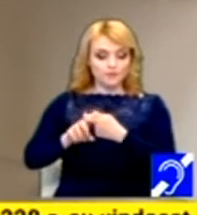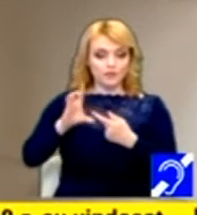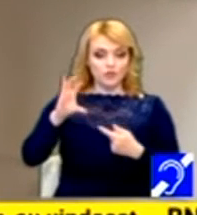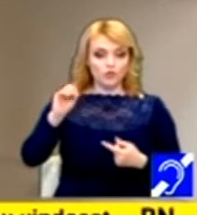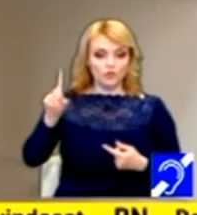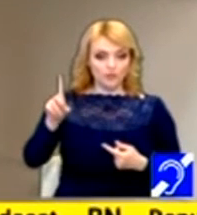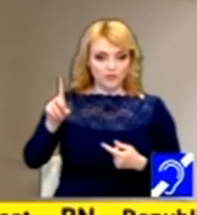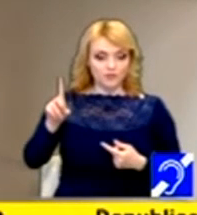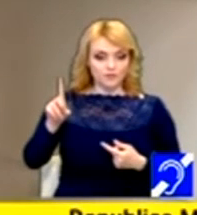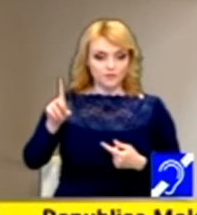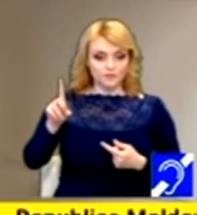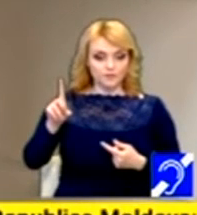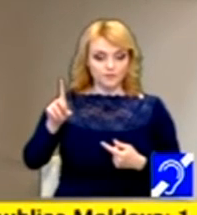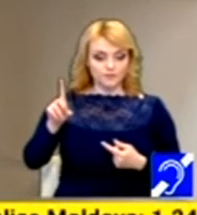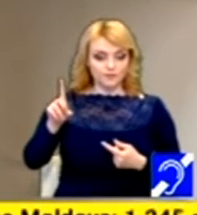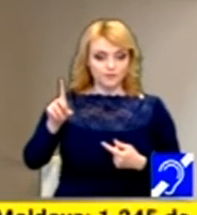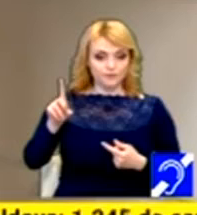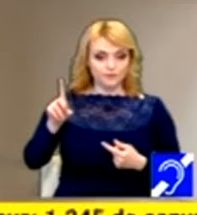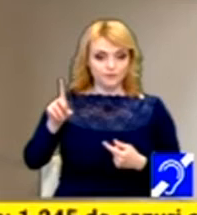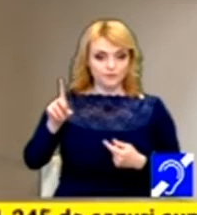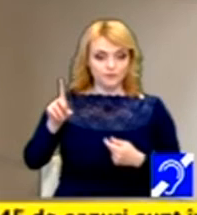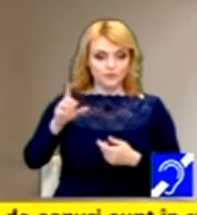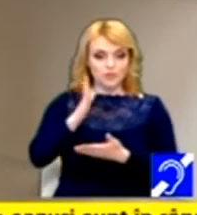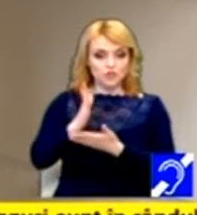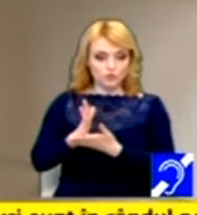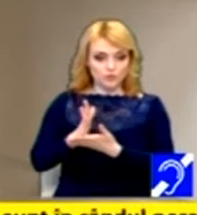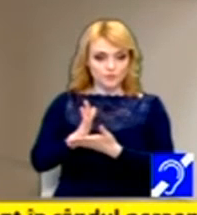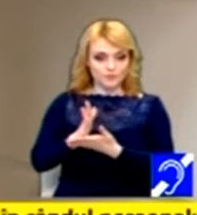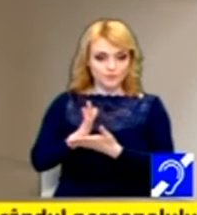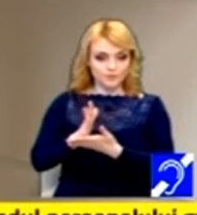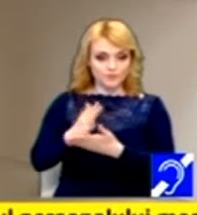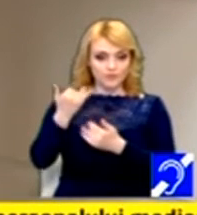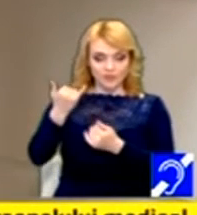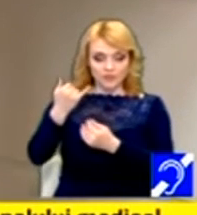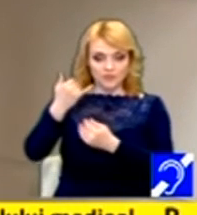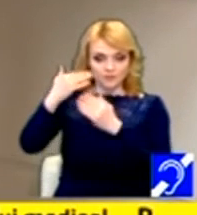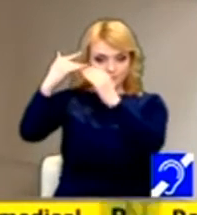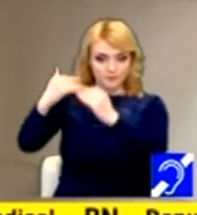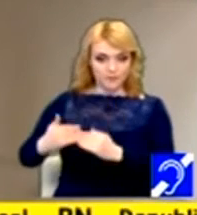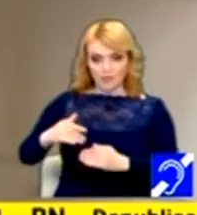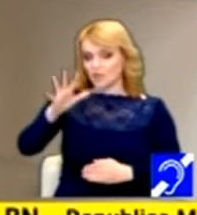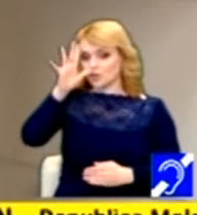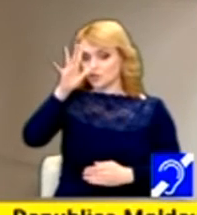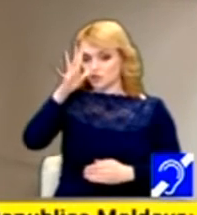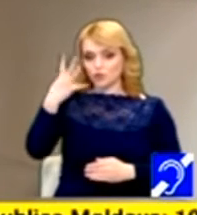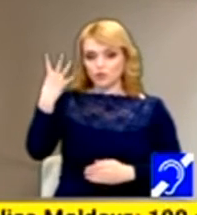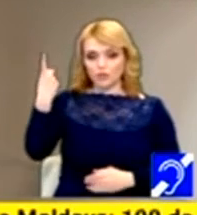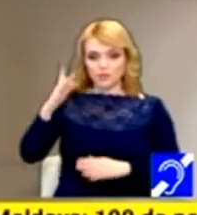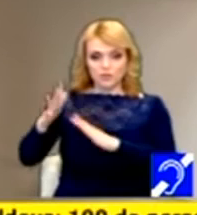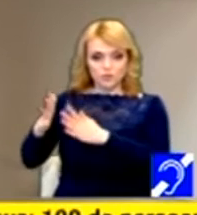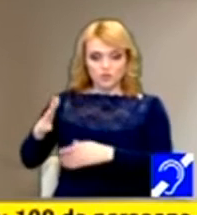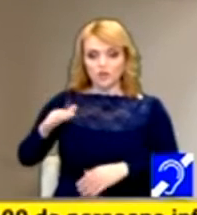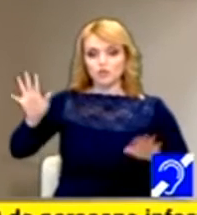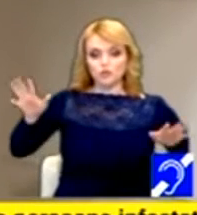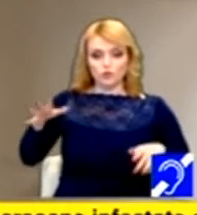dependență de teritoriile administrative sunt reprezentate pe slide și constituie Chișinău 41,